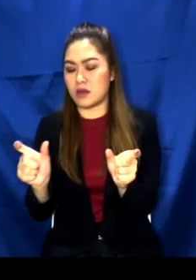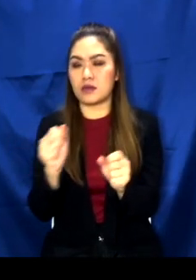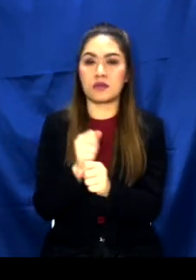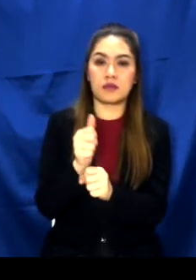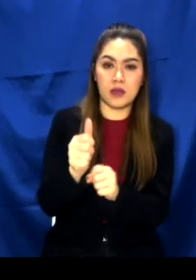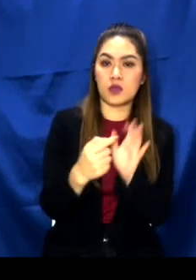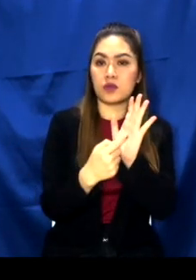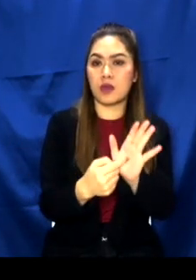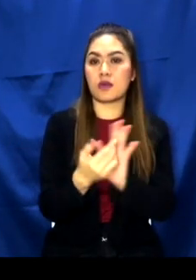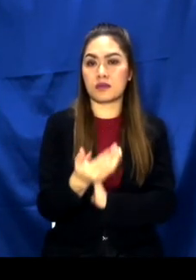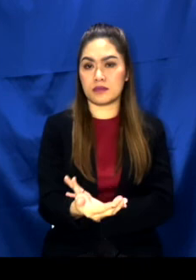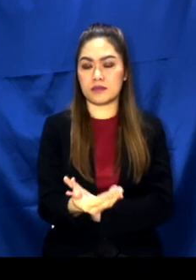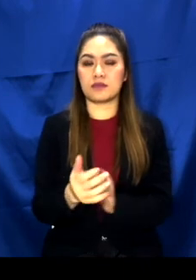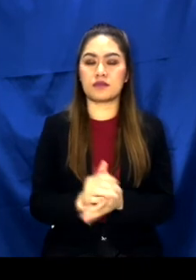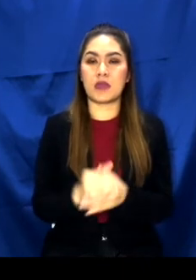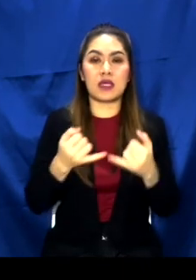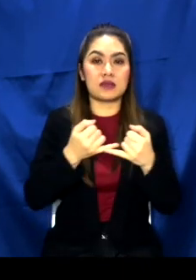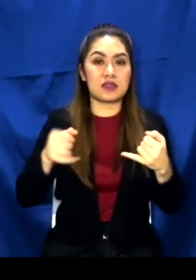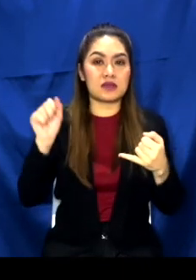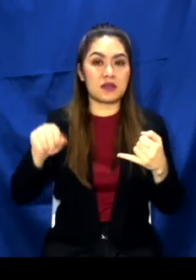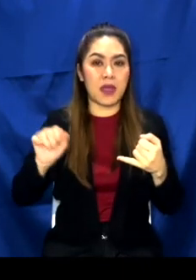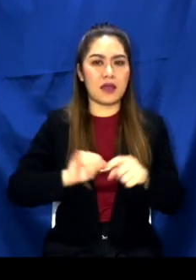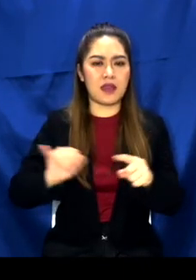อย่างเช่นตัวเนี้ยมันเป็นเส้นแต่ละเส้นแล้วใช่ไหมค